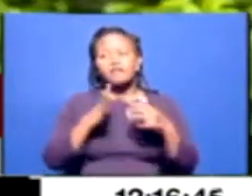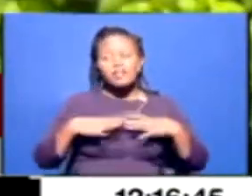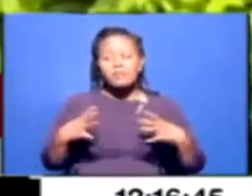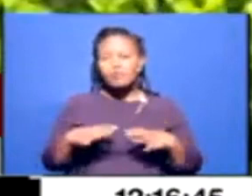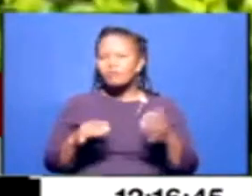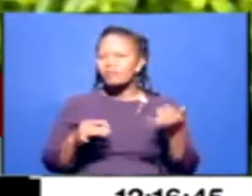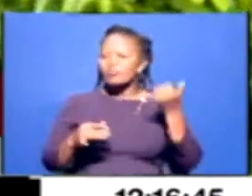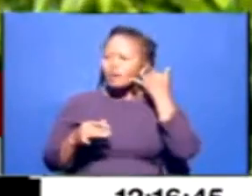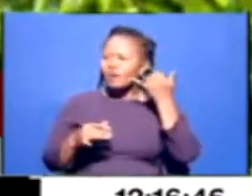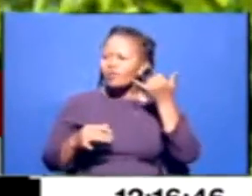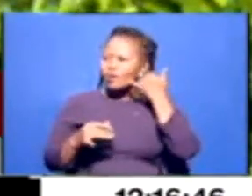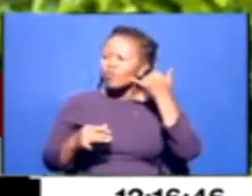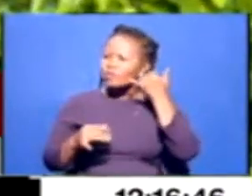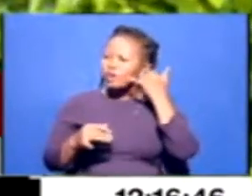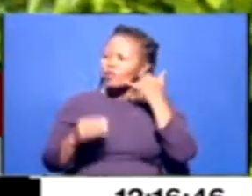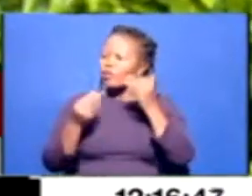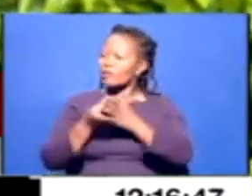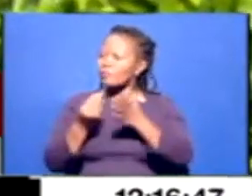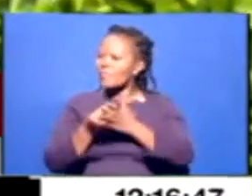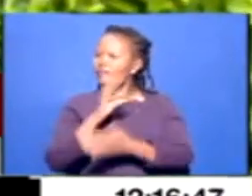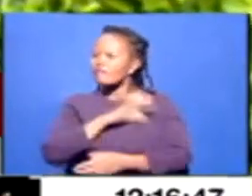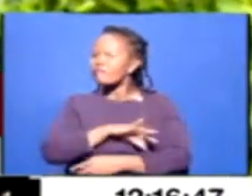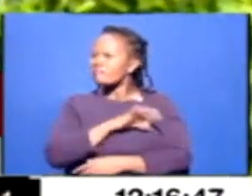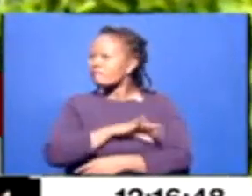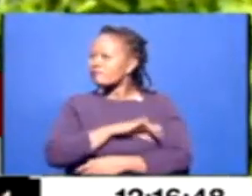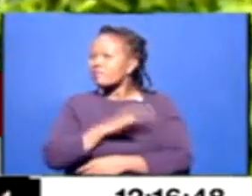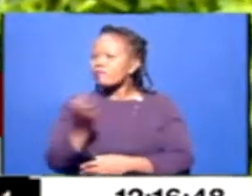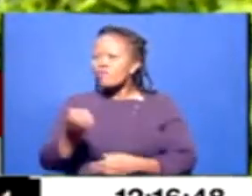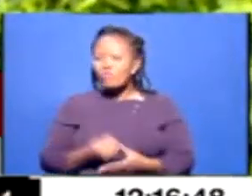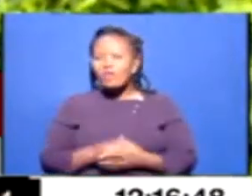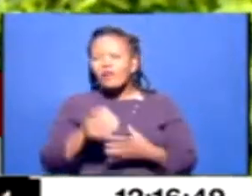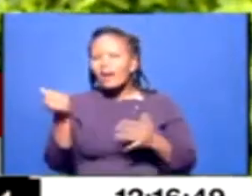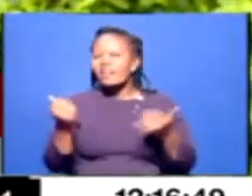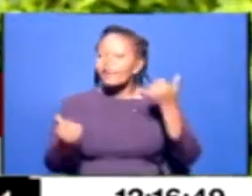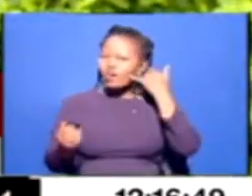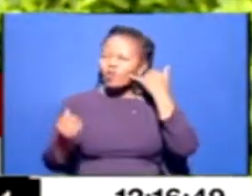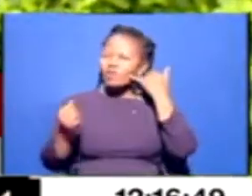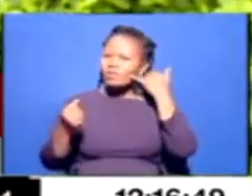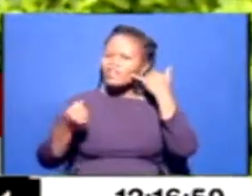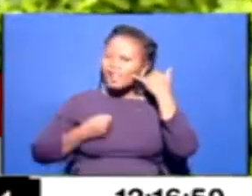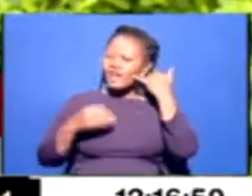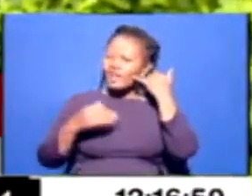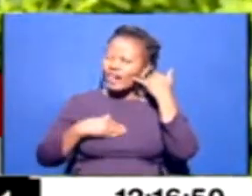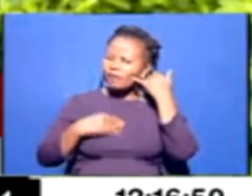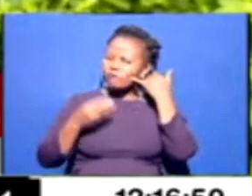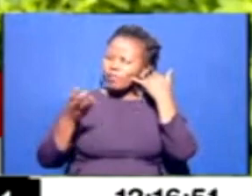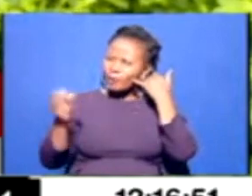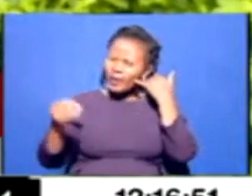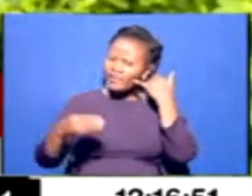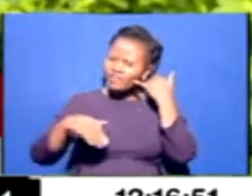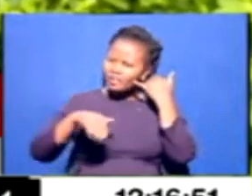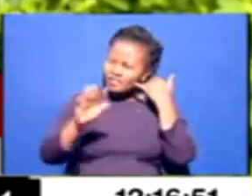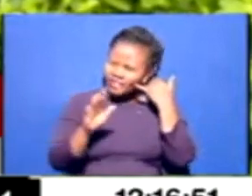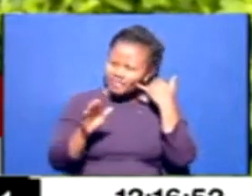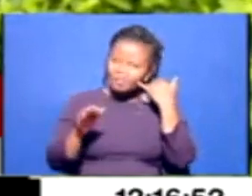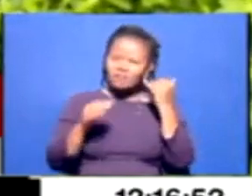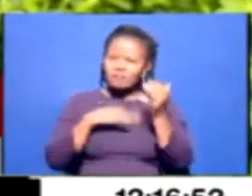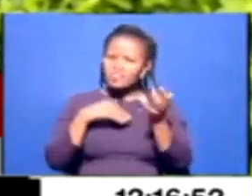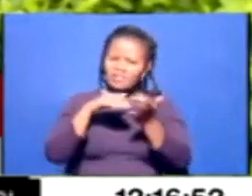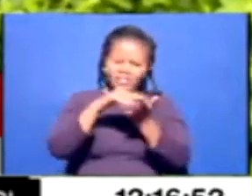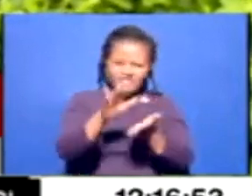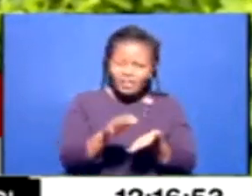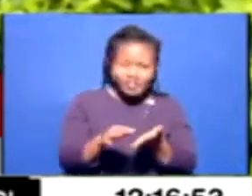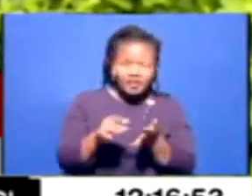zangu. Kuna mwenye ananipikia kwa kwamba amepata mtoto wangu, anasema nimtumie pesa, natuma pesa. Na kumbe